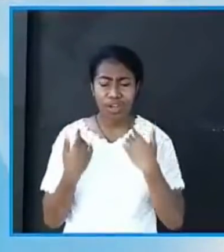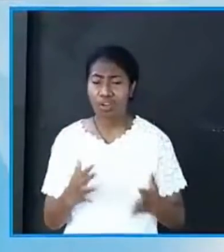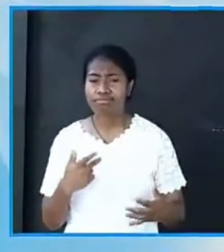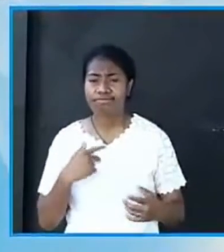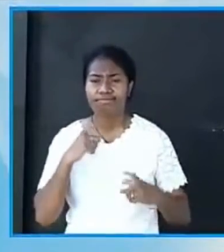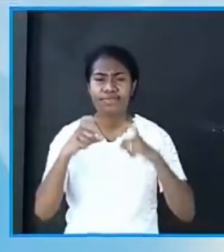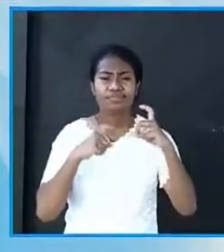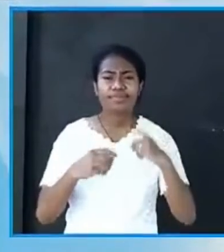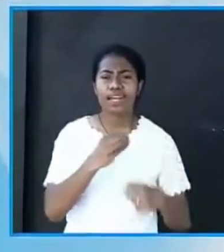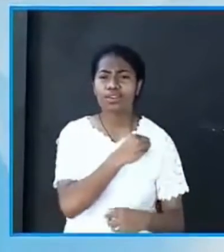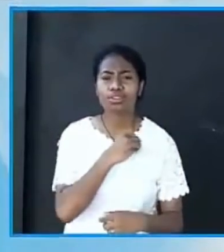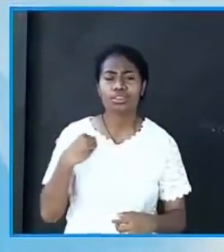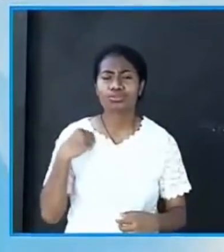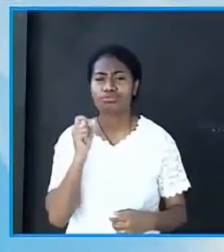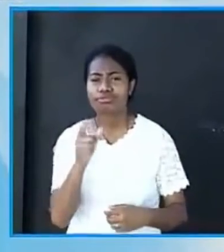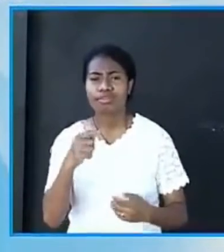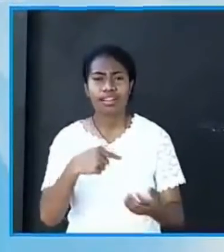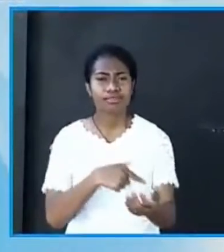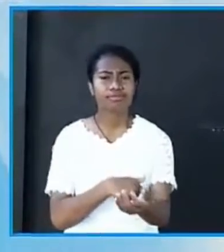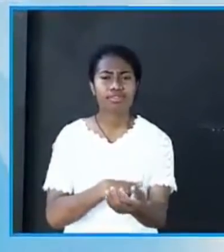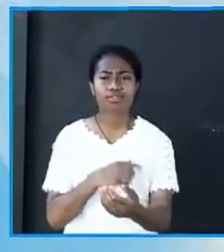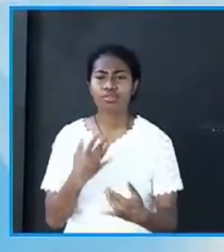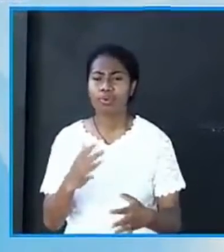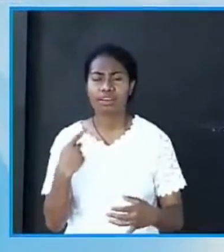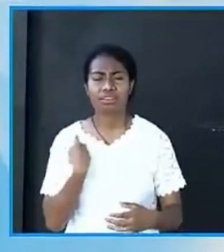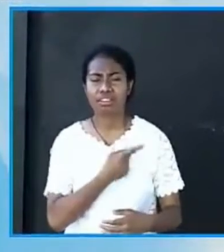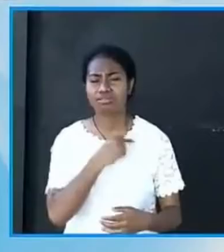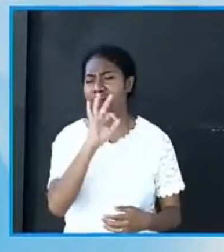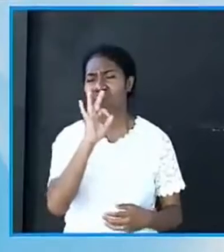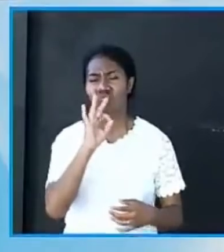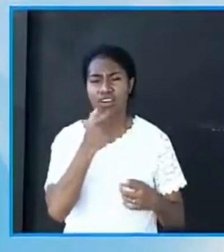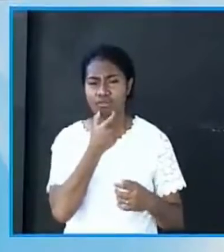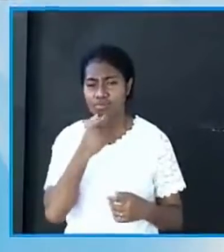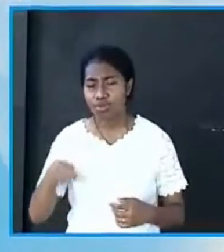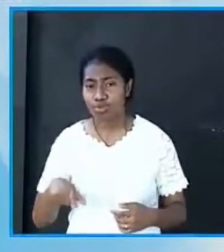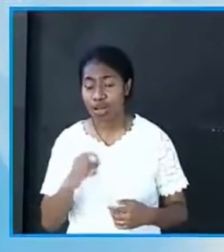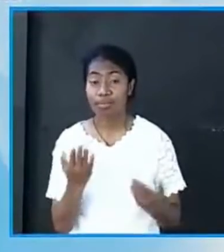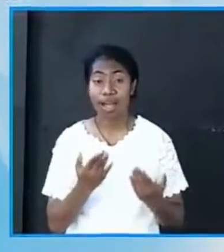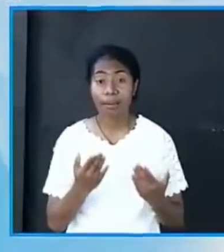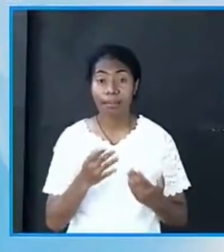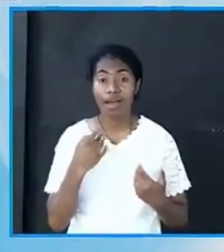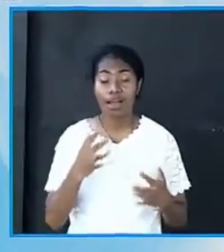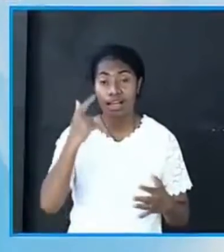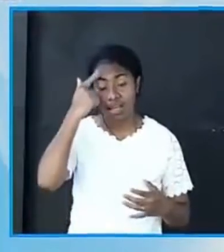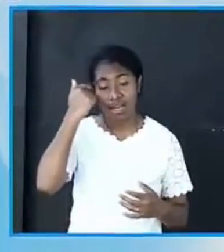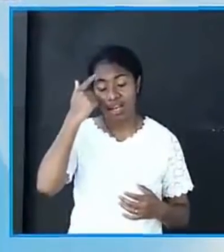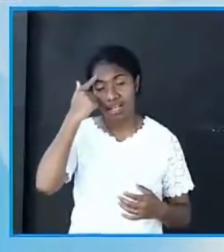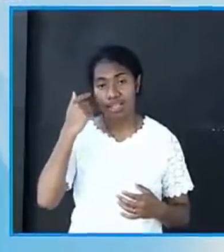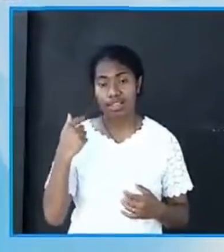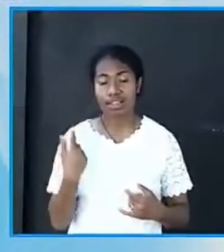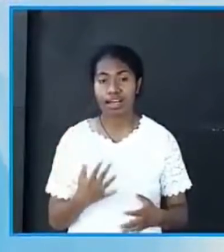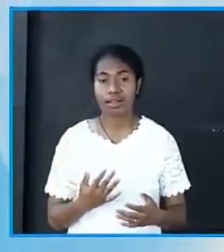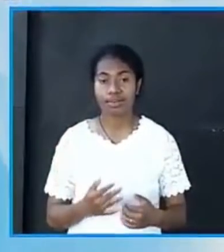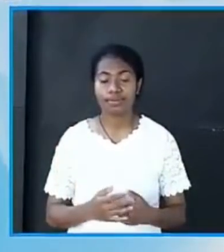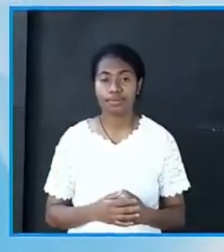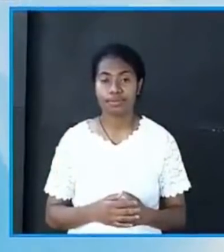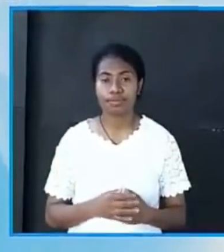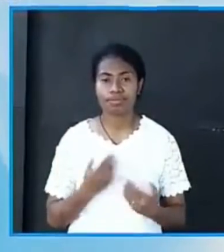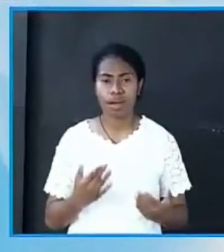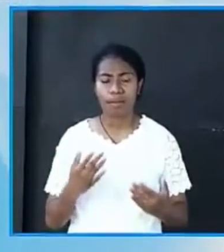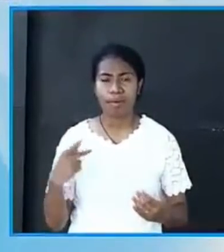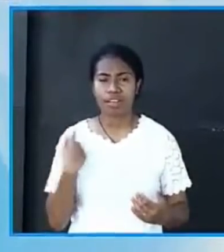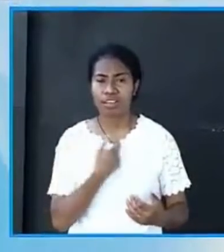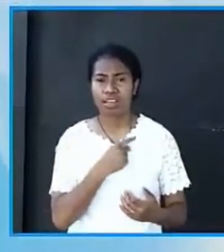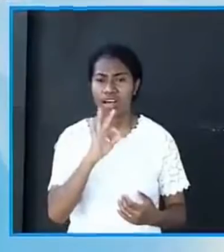dokter agar kulitnya ditarik ke sana-sini agar tidak kelihatan tua Mengapa karena kita tidak mau digerogoti waktu Mengapa